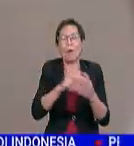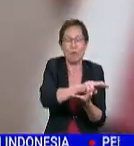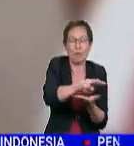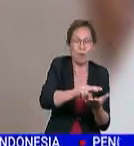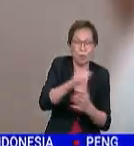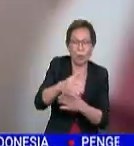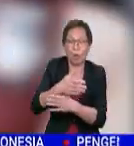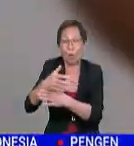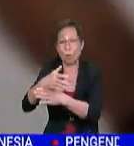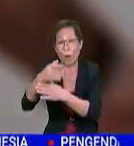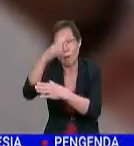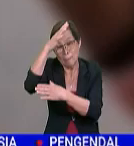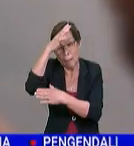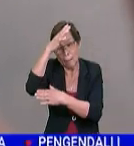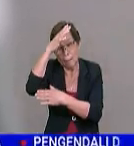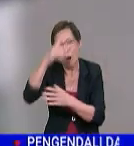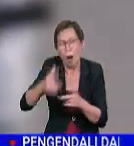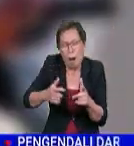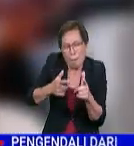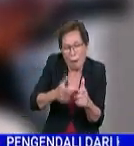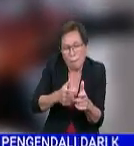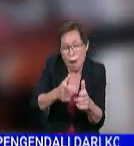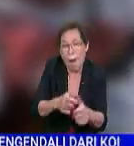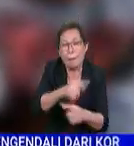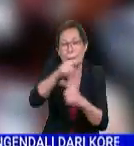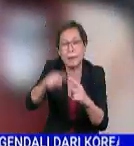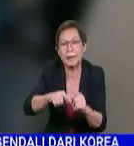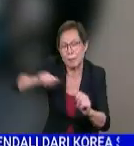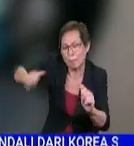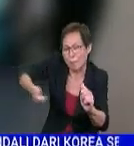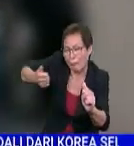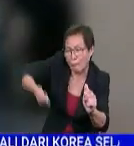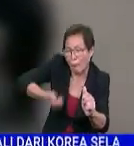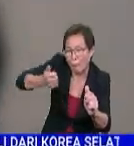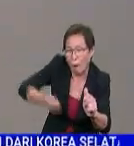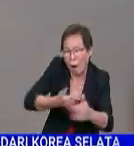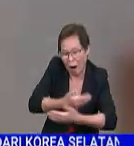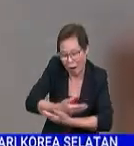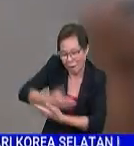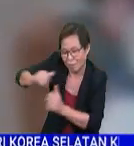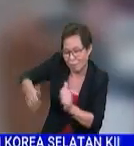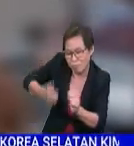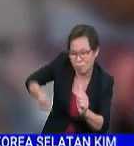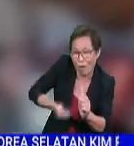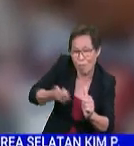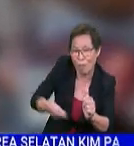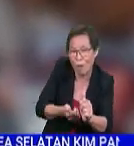memaparkan si bapa sedang berlari apabila dikejar anaknya.